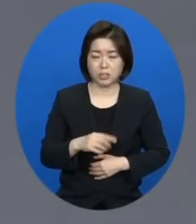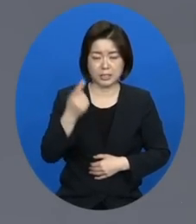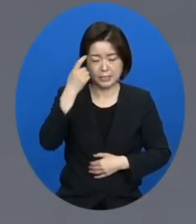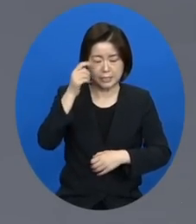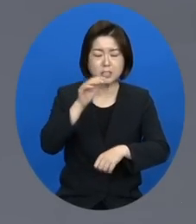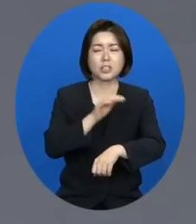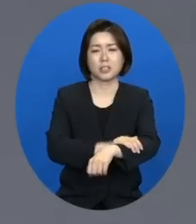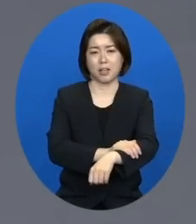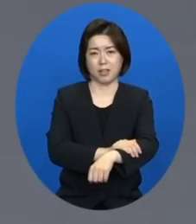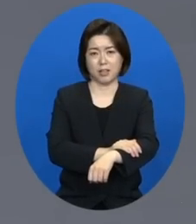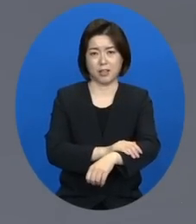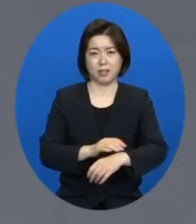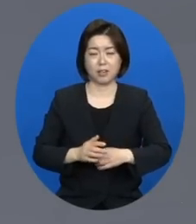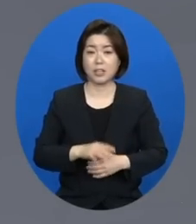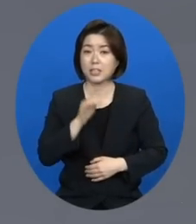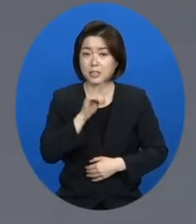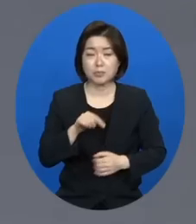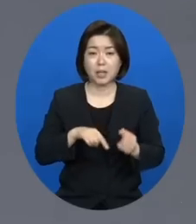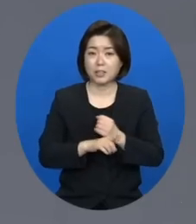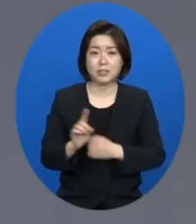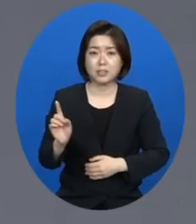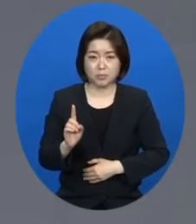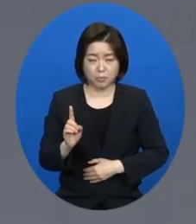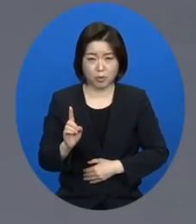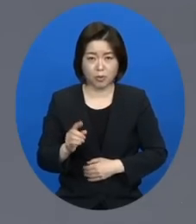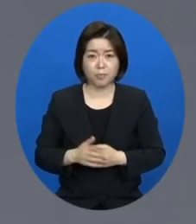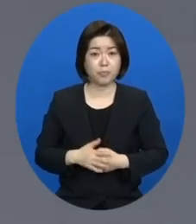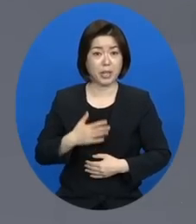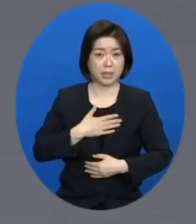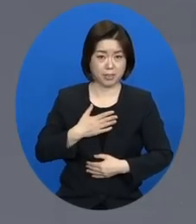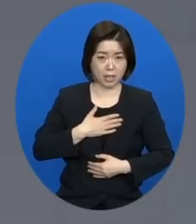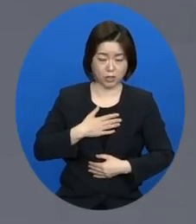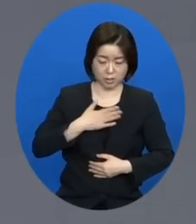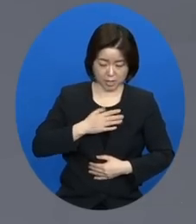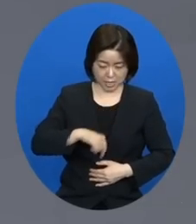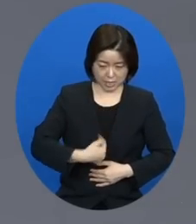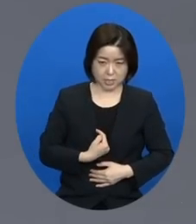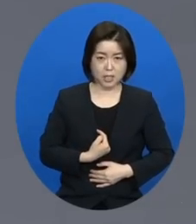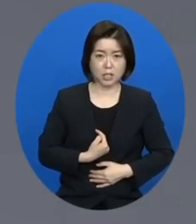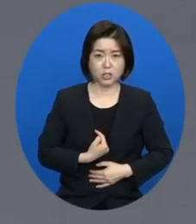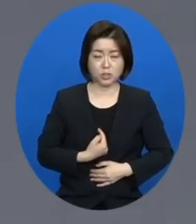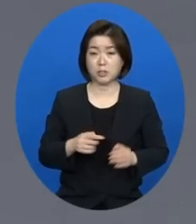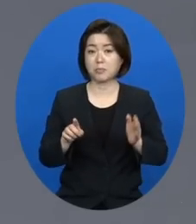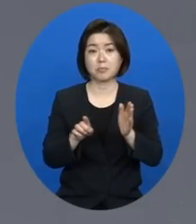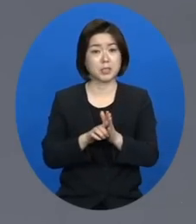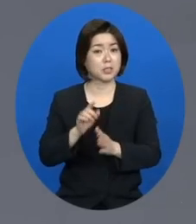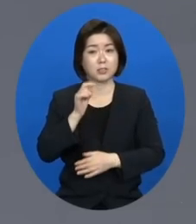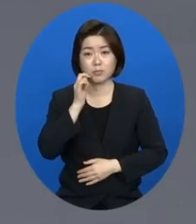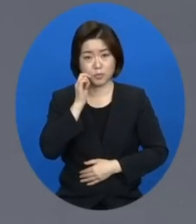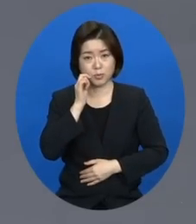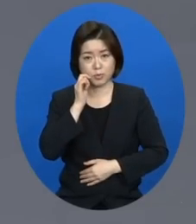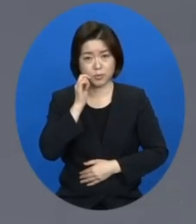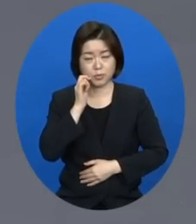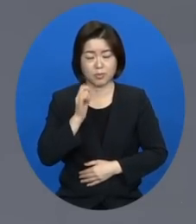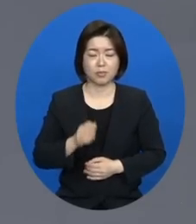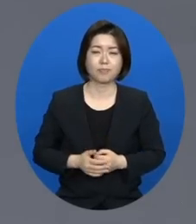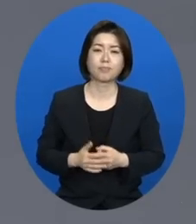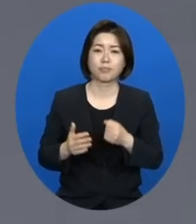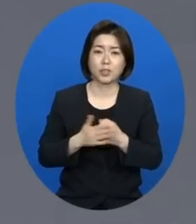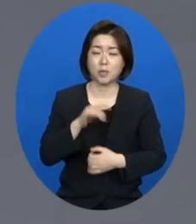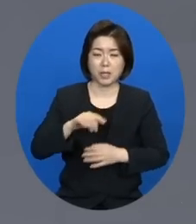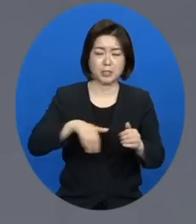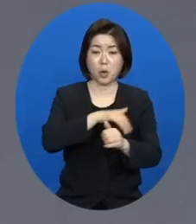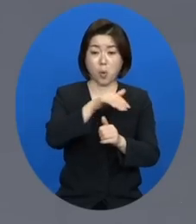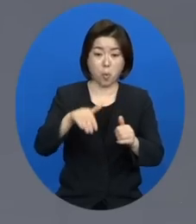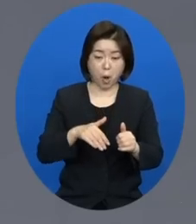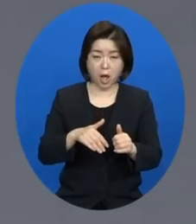지혜입니다. 그 말은 무엇이냐면 나도 내 자신을 신뢰할 수 없다. 그러니까 그런 환경을